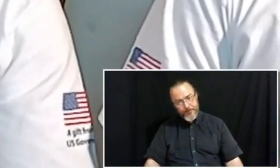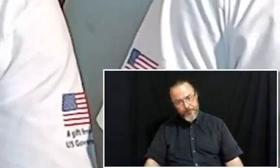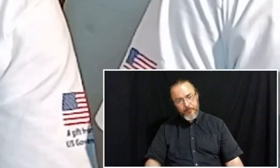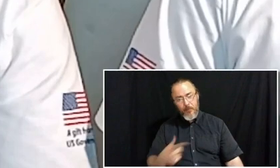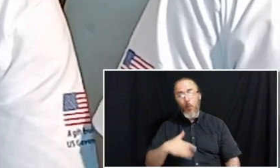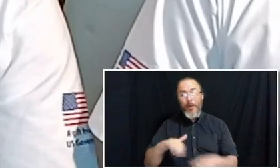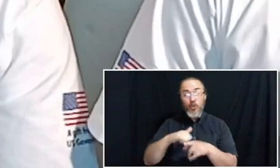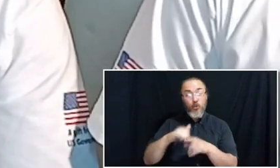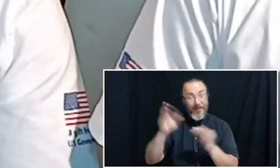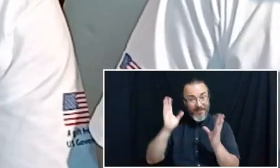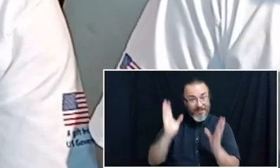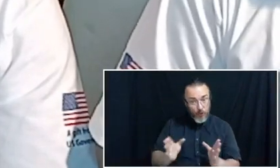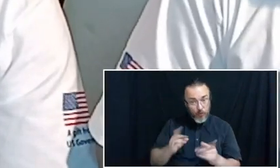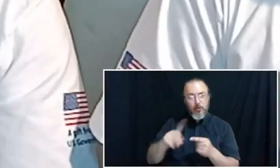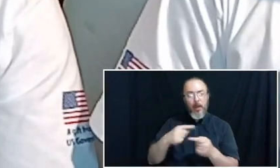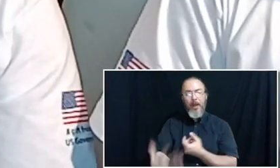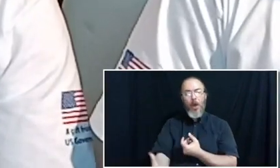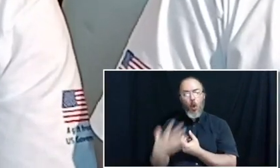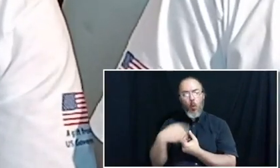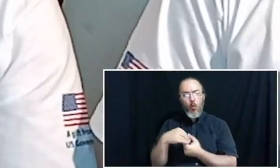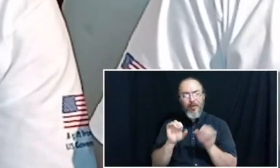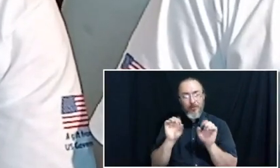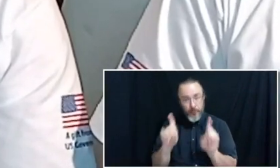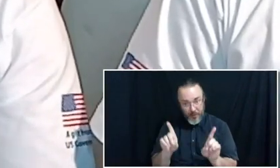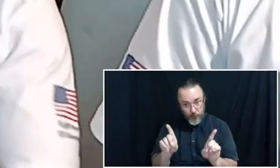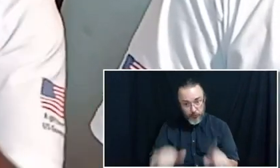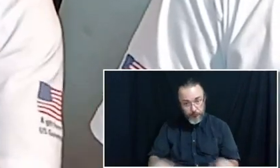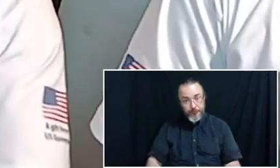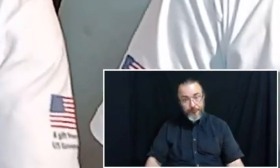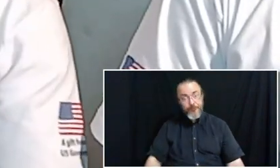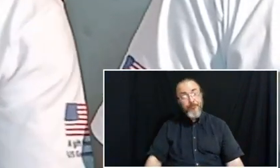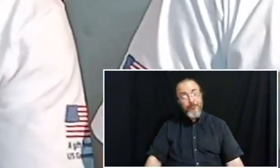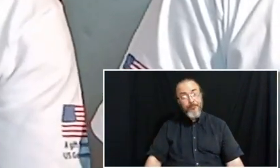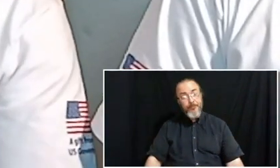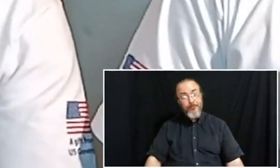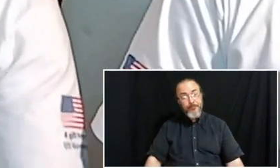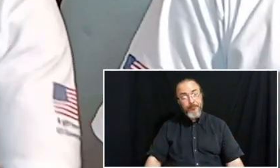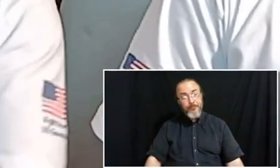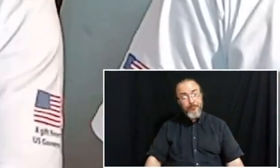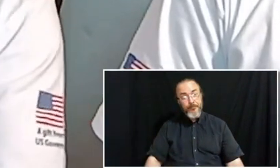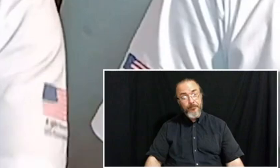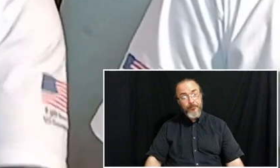Nous enseignons les maîtres et les professeurs en ce qui concerne l'éducation inclusive.